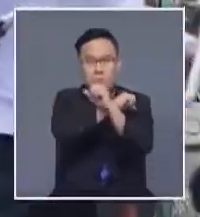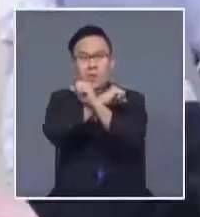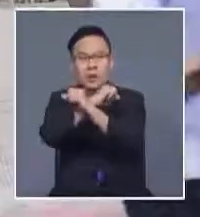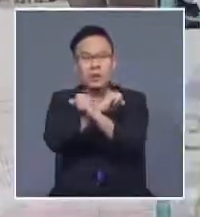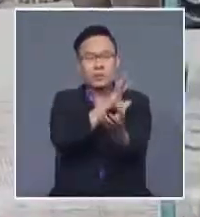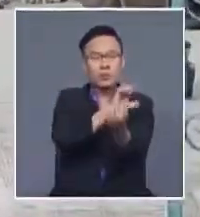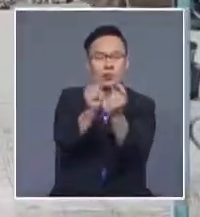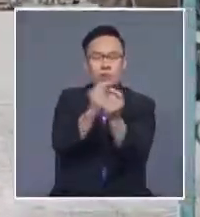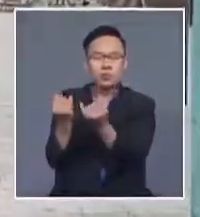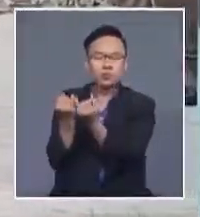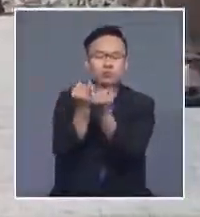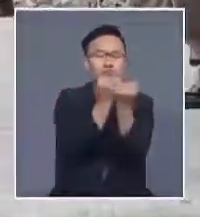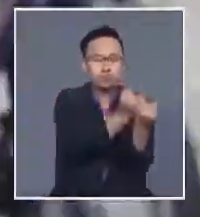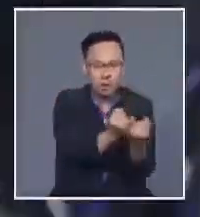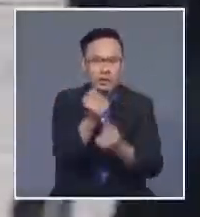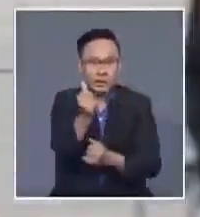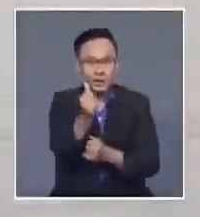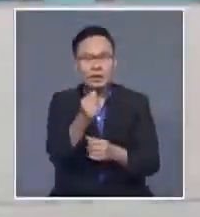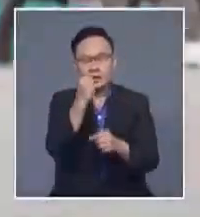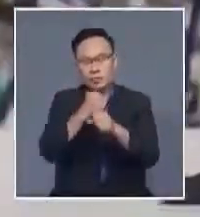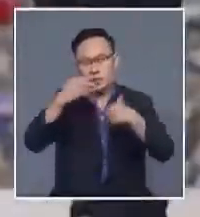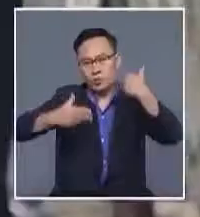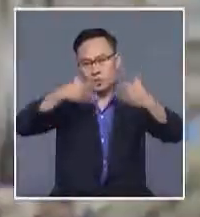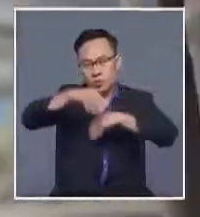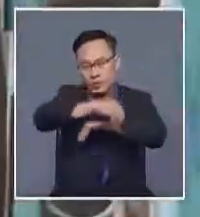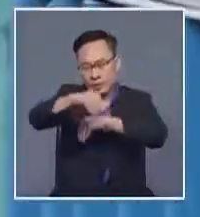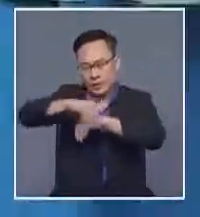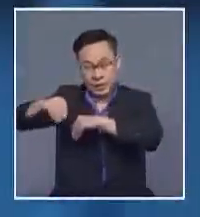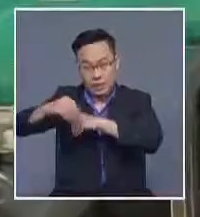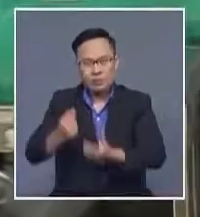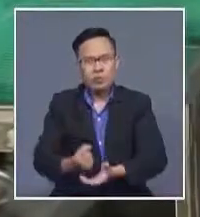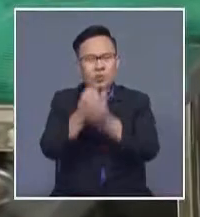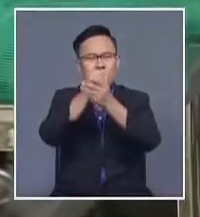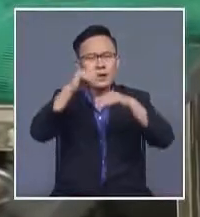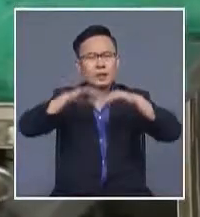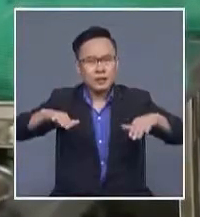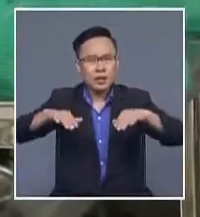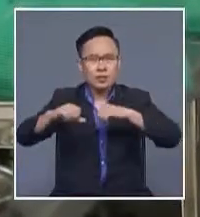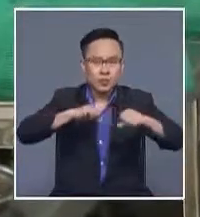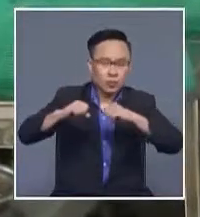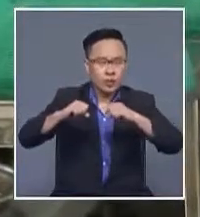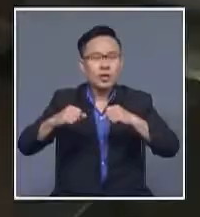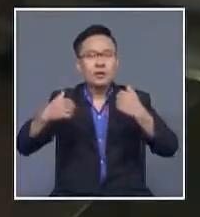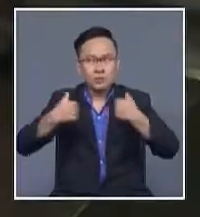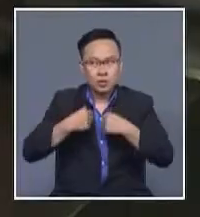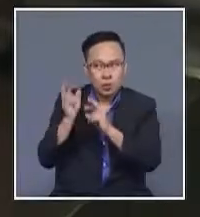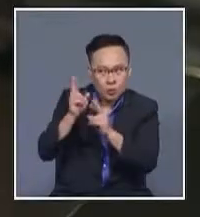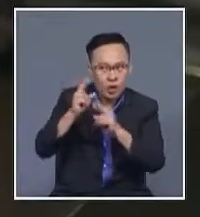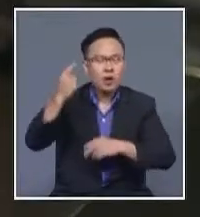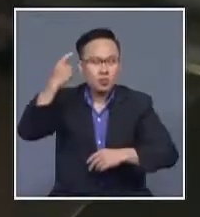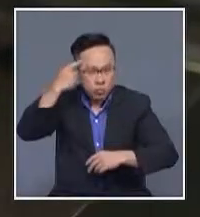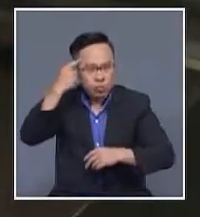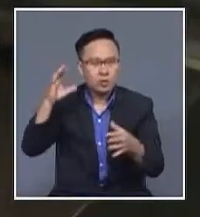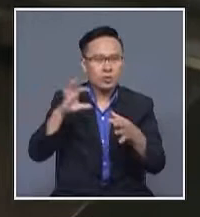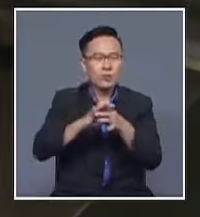ความปลอดภัยและร่วมเป็นเครือข่ายและรณรงค์เพื่อสร้างจิตสำนึกด้านความปลอดภัยและสุขภาพอนามัยซึ่งก่